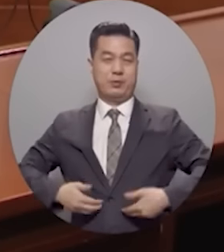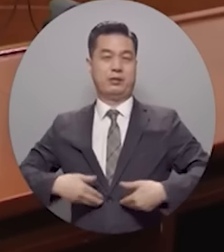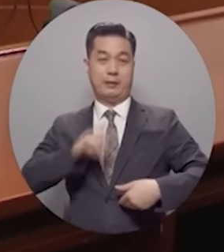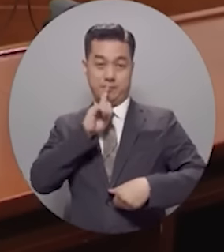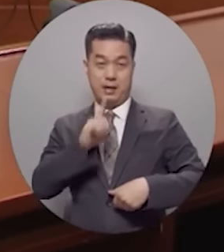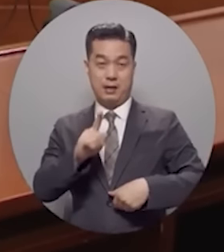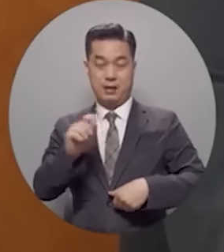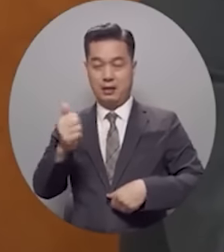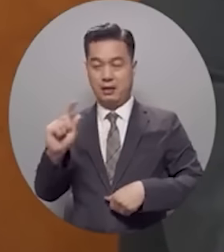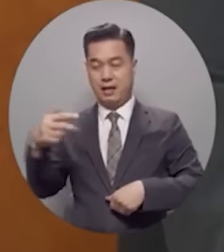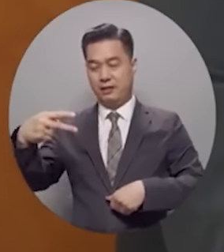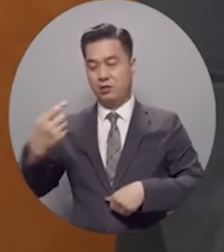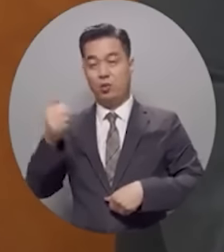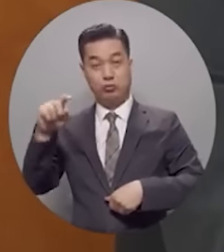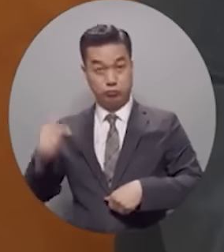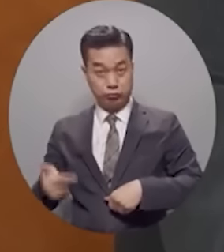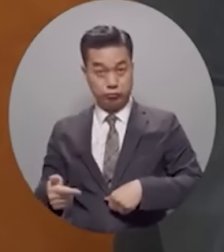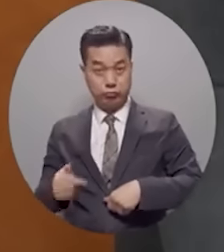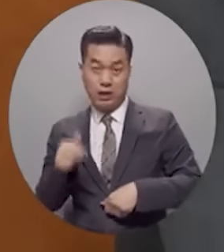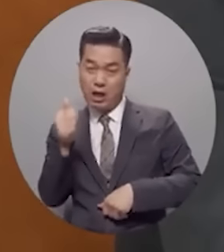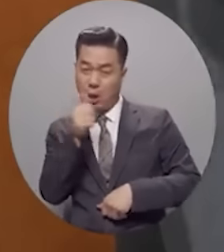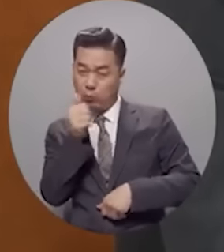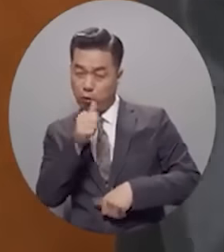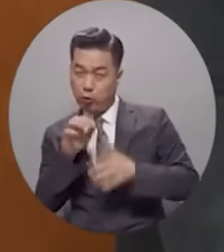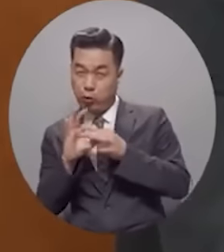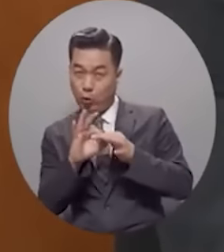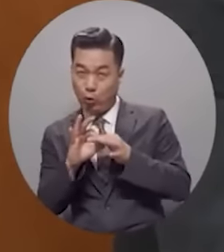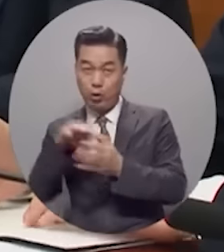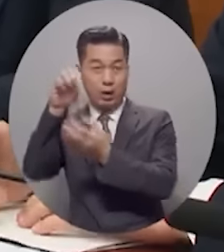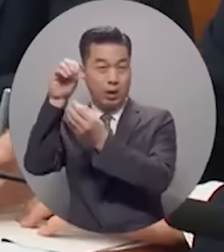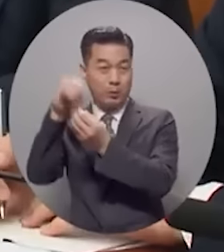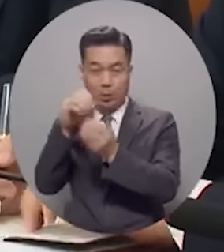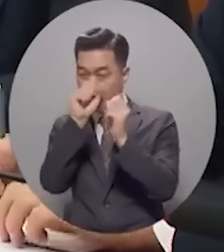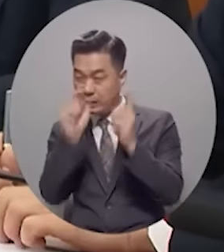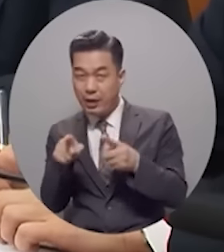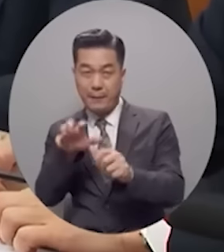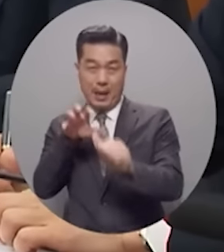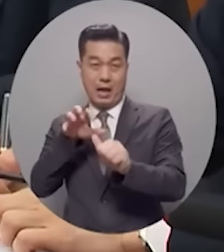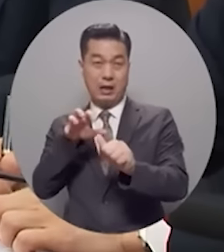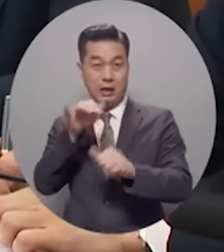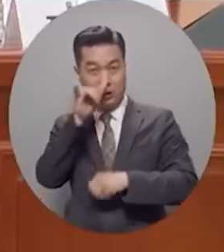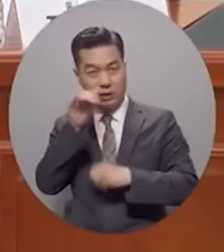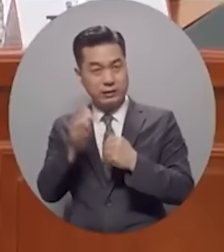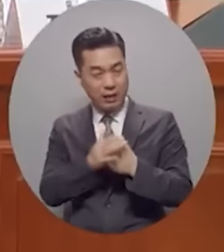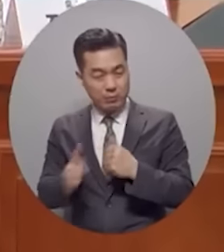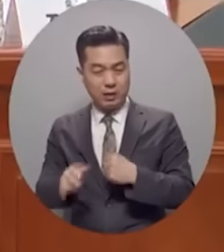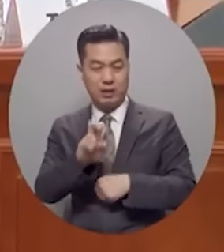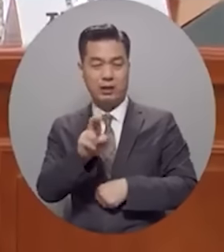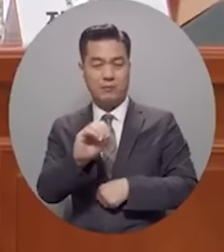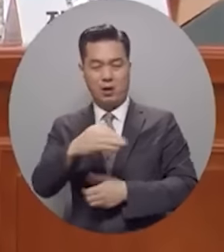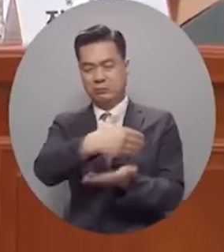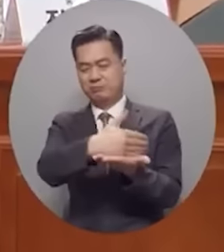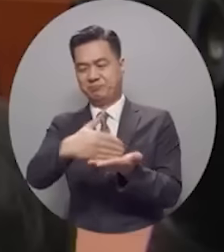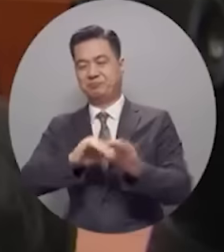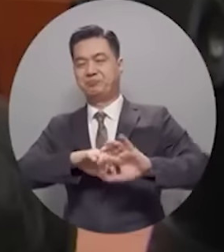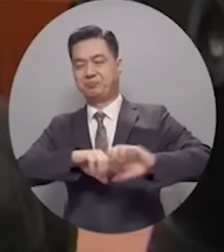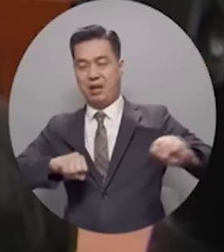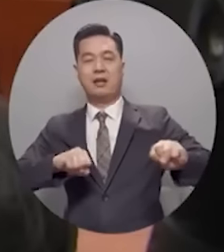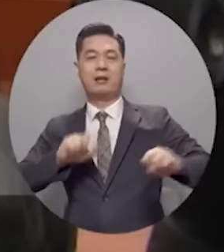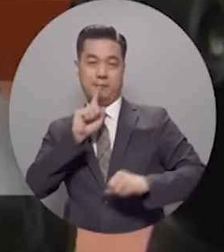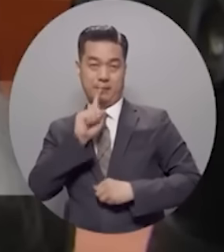브로커나 기회주의자들이 보수 정치와 당을 흔드는 것처럼 보이는 면이 있다면서 명 씨와 선을 그었습니다. 여당